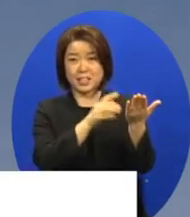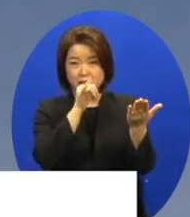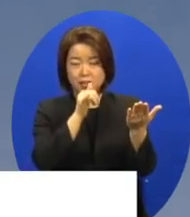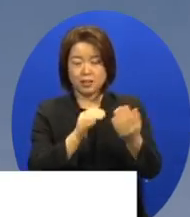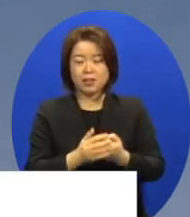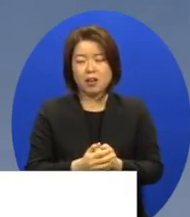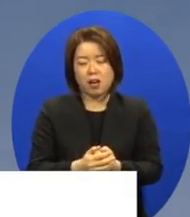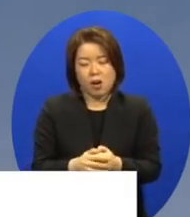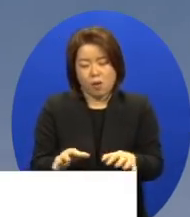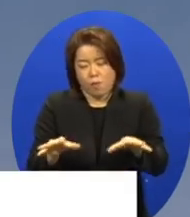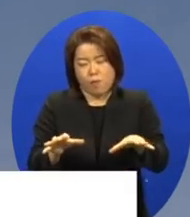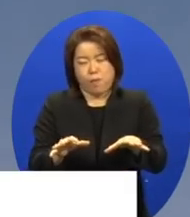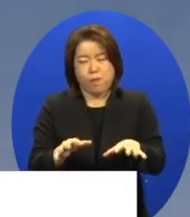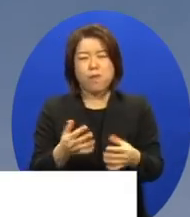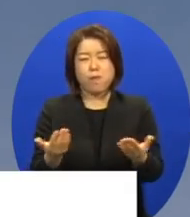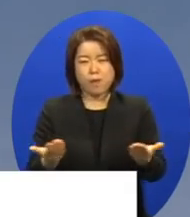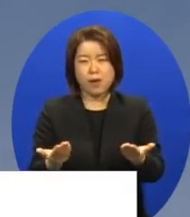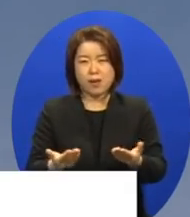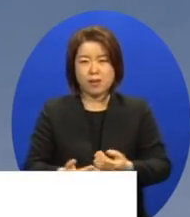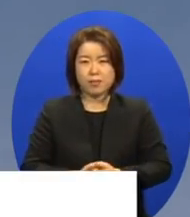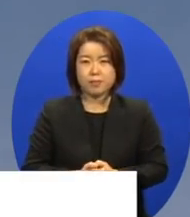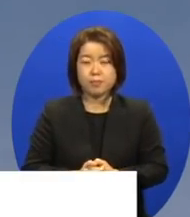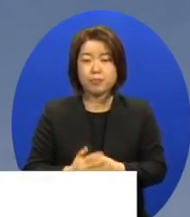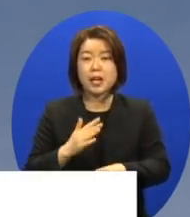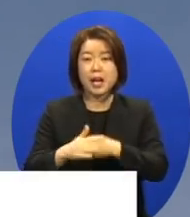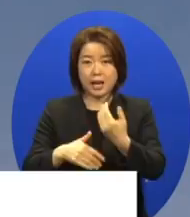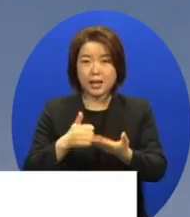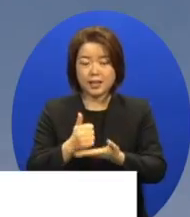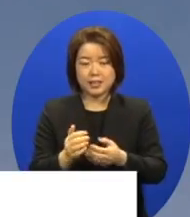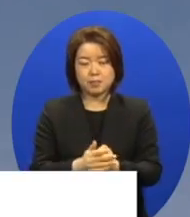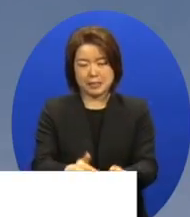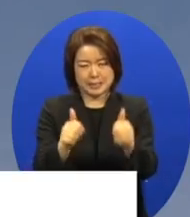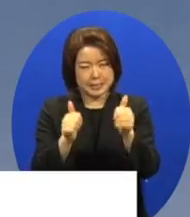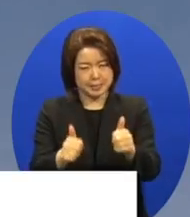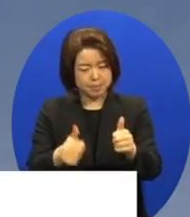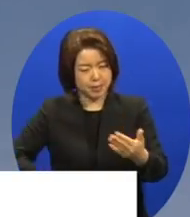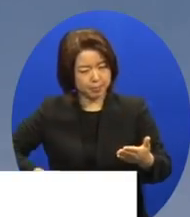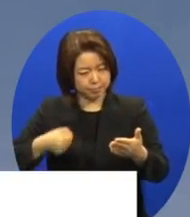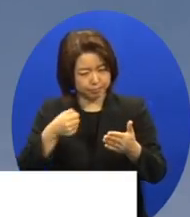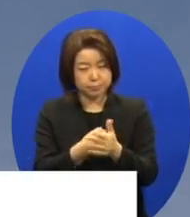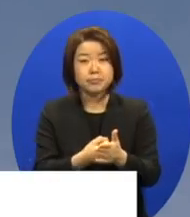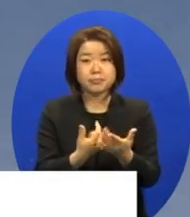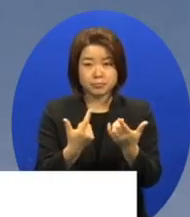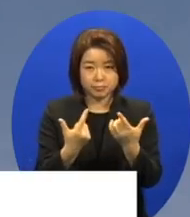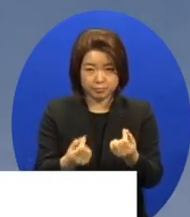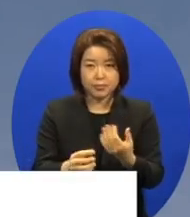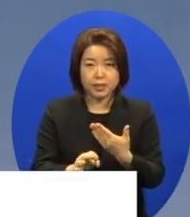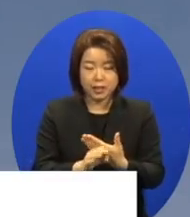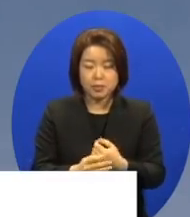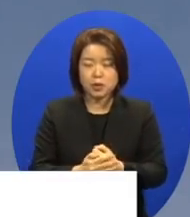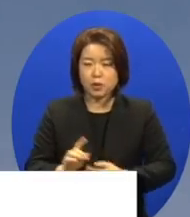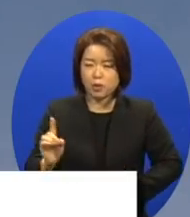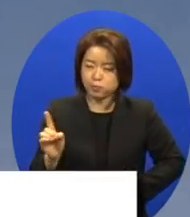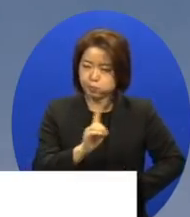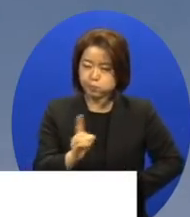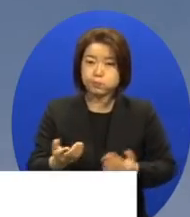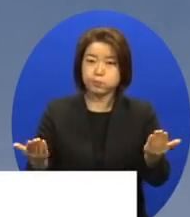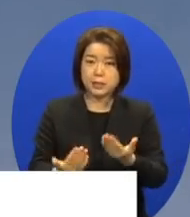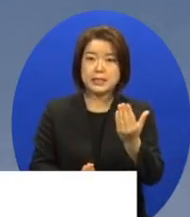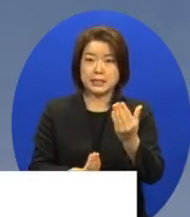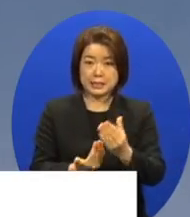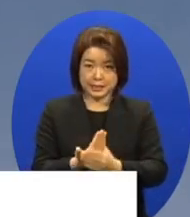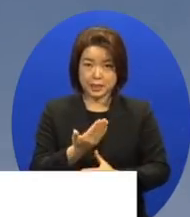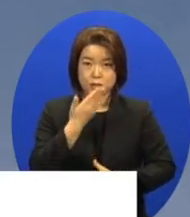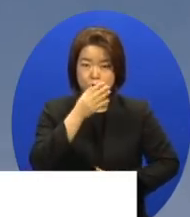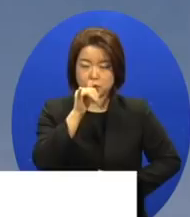만한 일입니다 하나님이 심판하실 기로 작정 하시면 어떤 일이 일어날 수 있겠는지